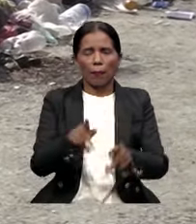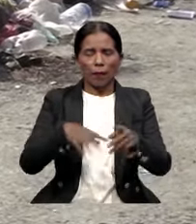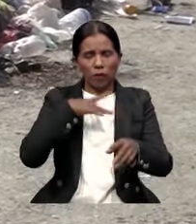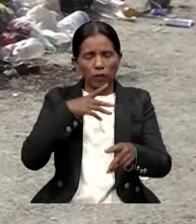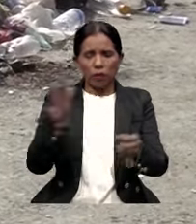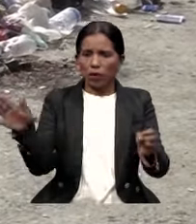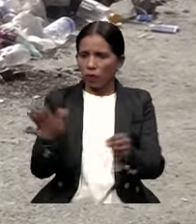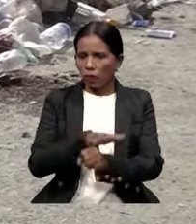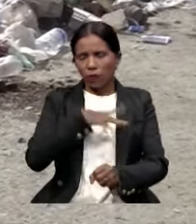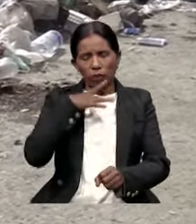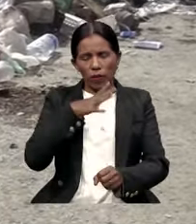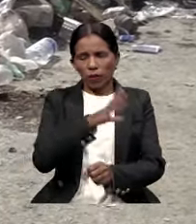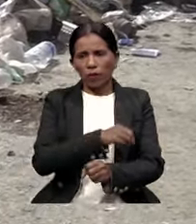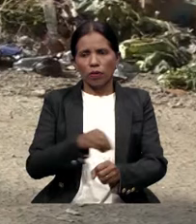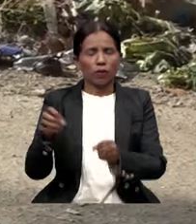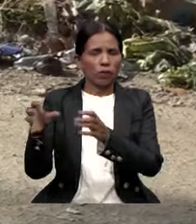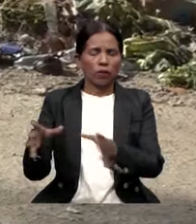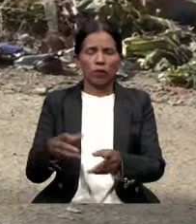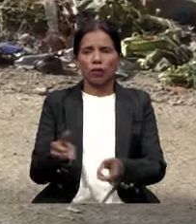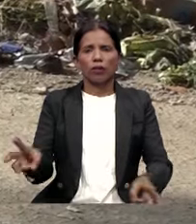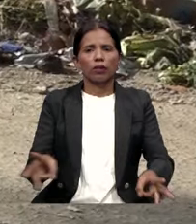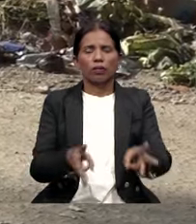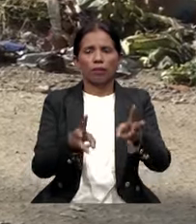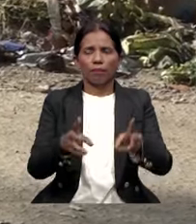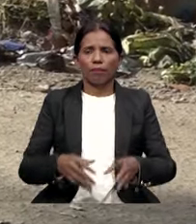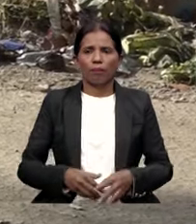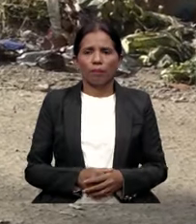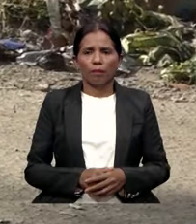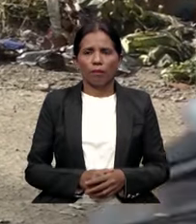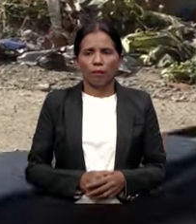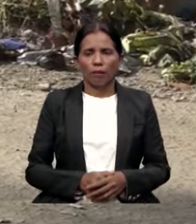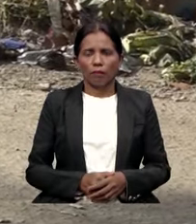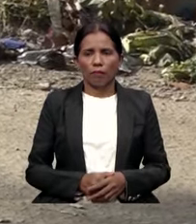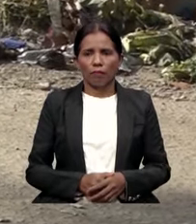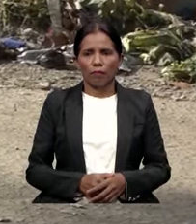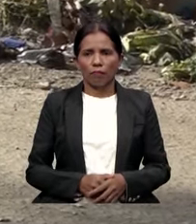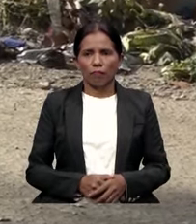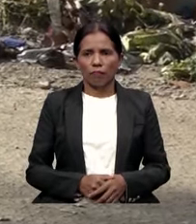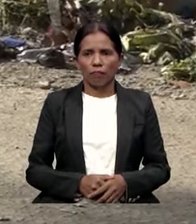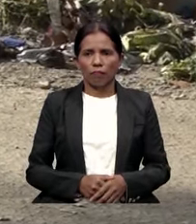kon ho lixo no na klekar to estrada. Lauro Xavier, Lamberto da Silva, GMN.